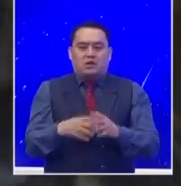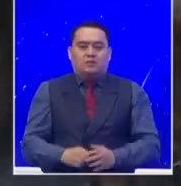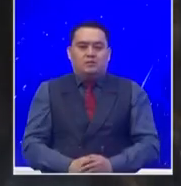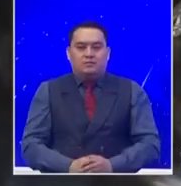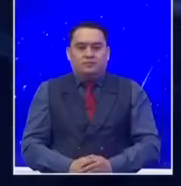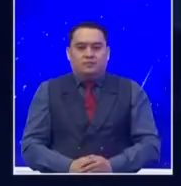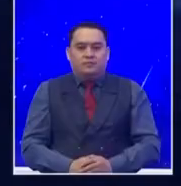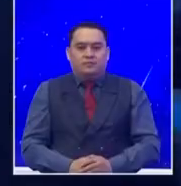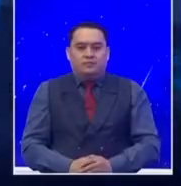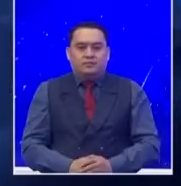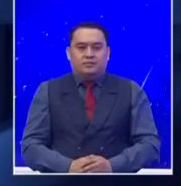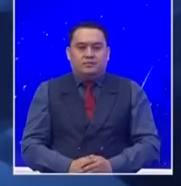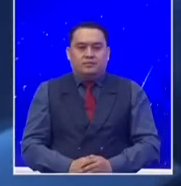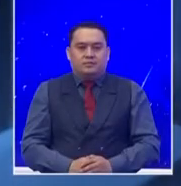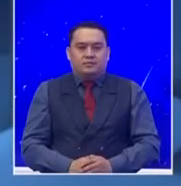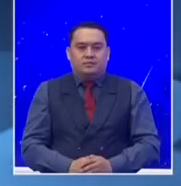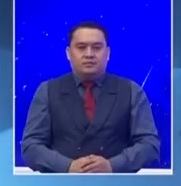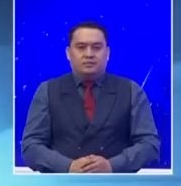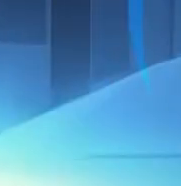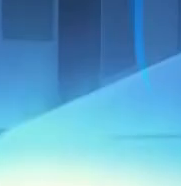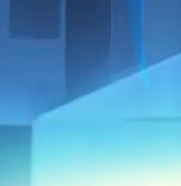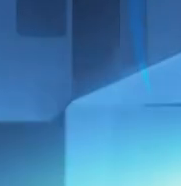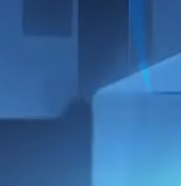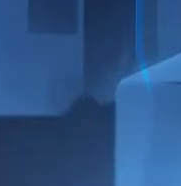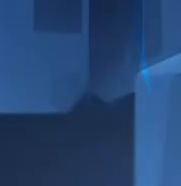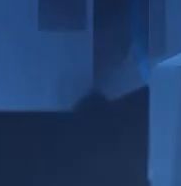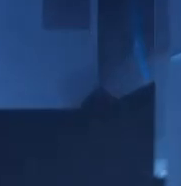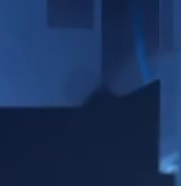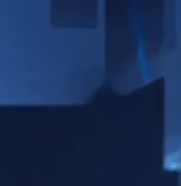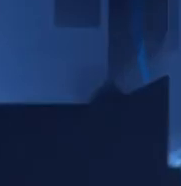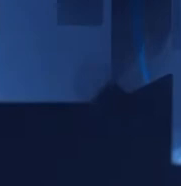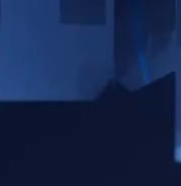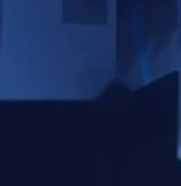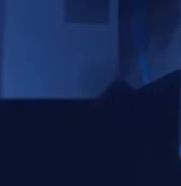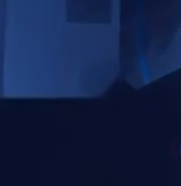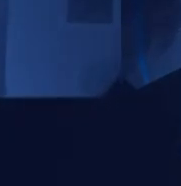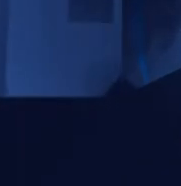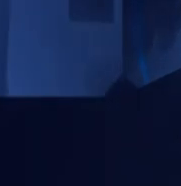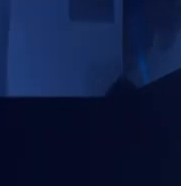марта. Алексей Цой, Амина Кудайберген и Аманжол Жункешев, телеканал ЖТСУ, Кегенский район.